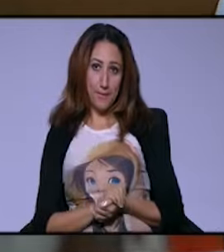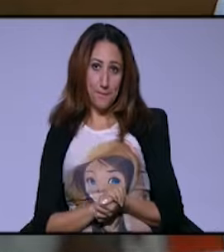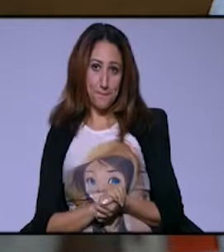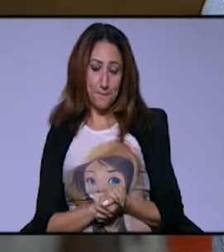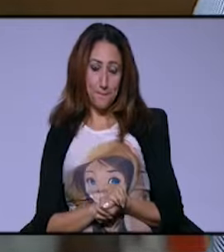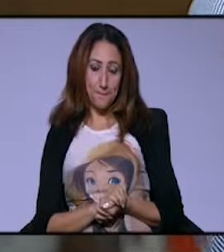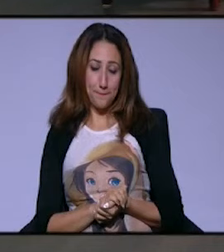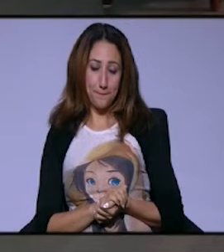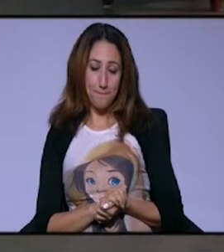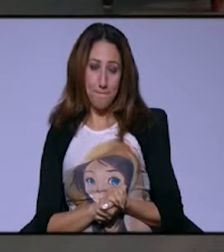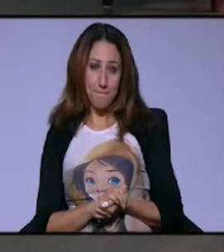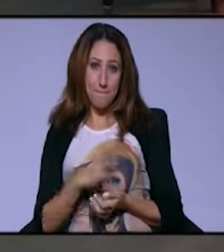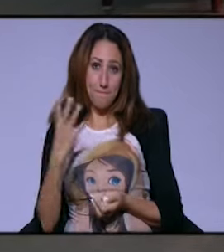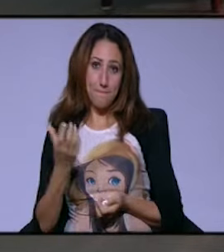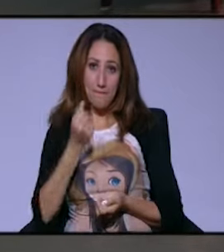الرحيم